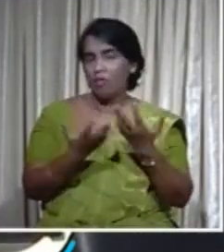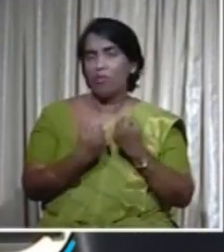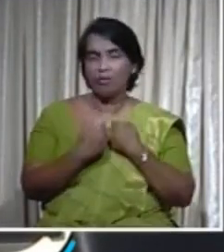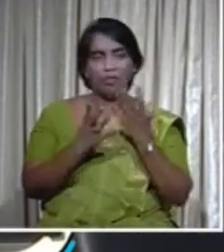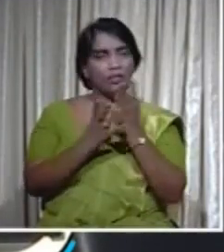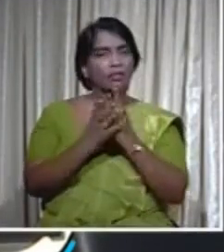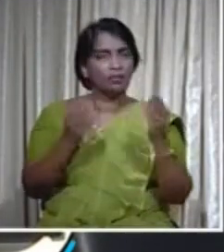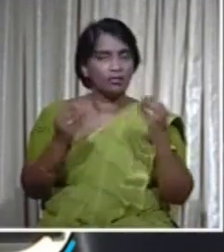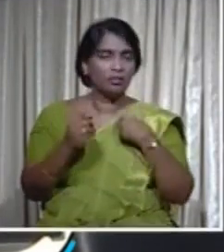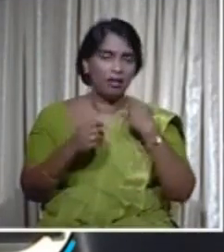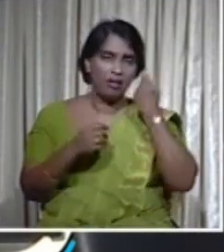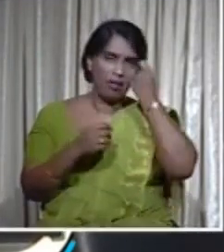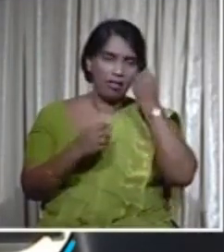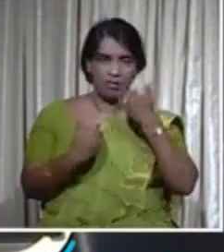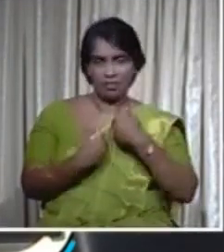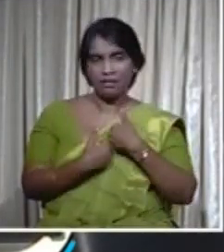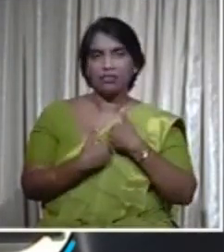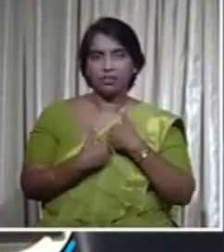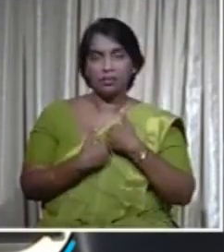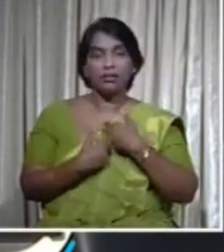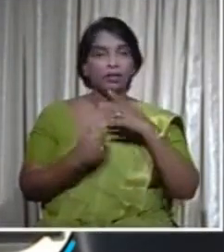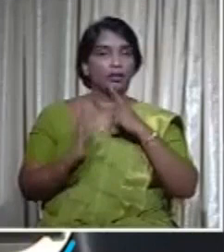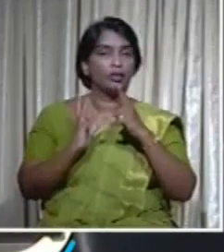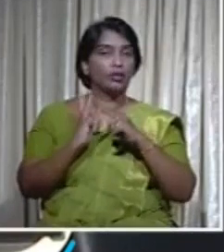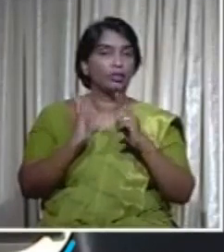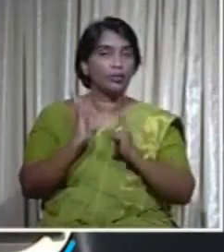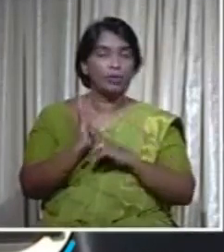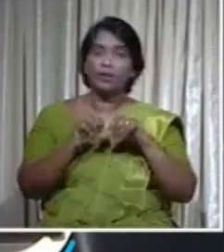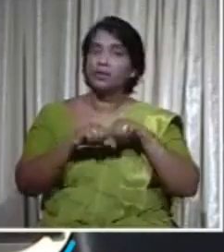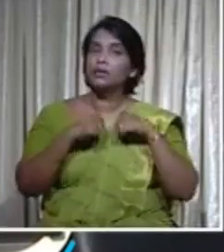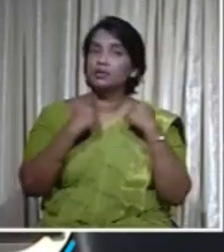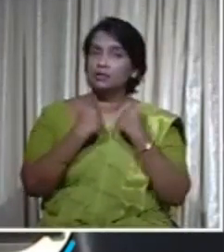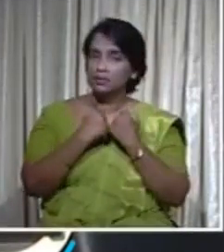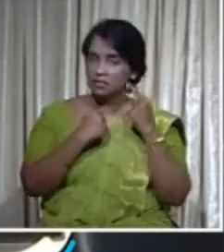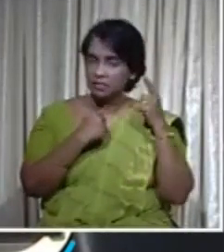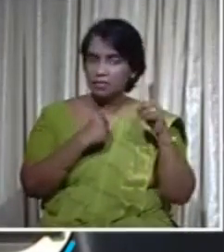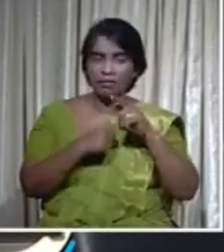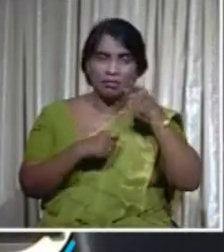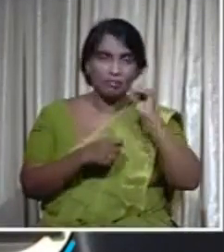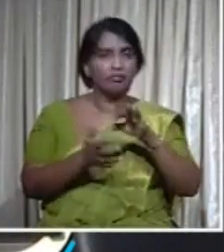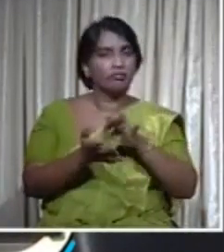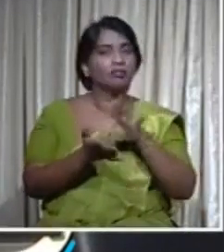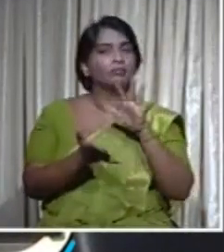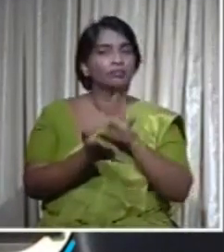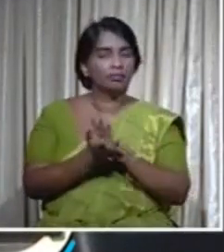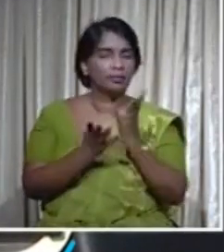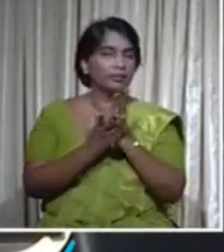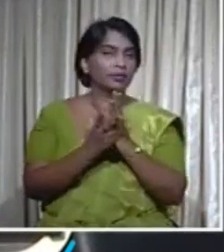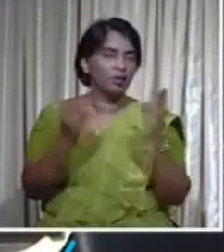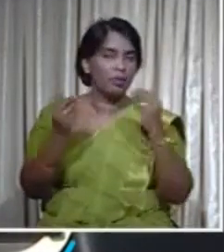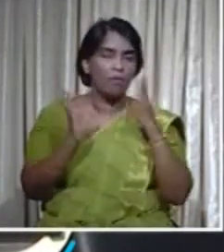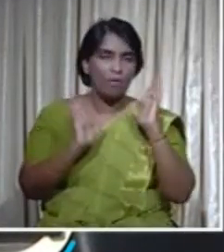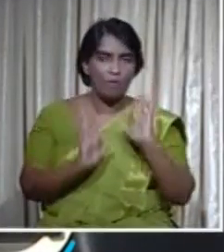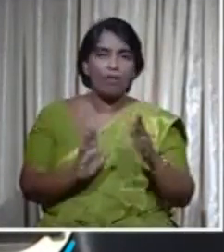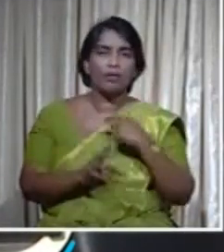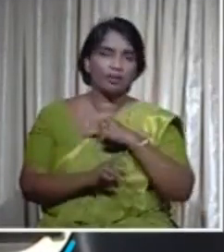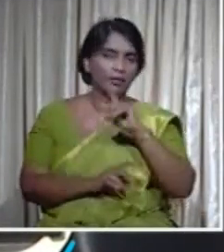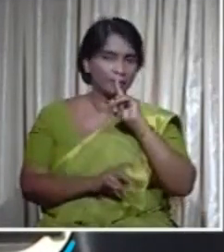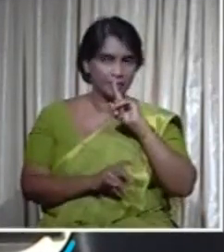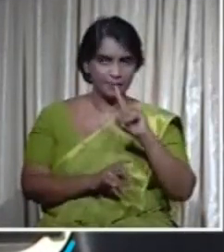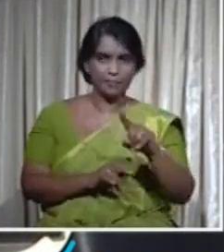கருத்து. ஐநா சபையின் தீர்மானம் கூட அதை இல்லாத ஒழிக்க வேண்டும் என்பது சொல்லப்பட்டிருக்கிறது.